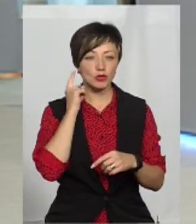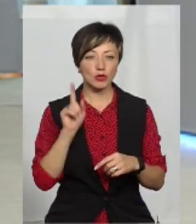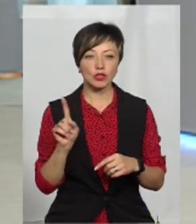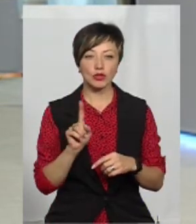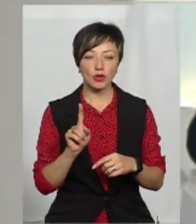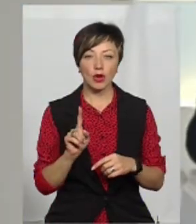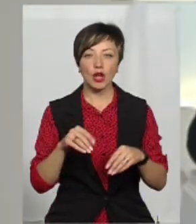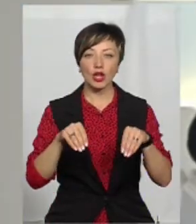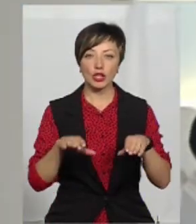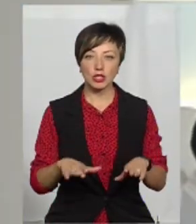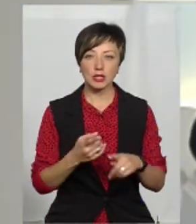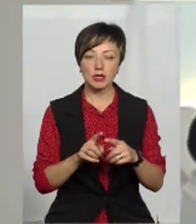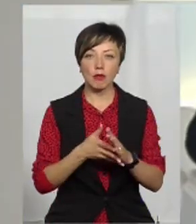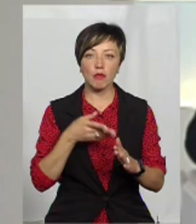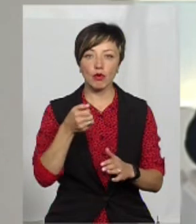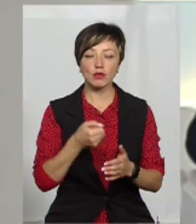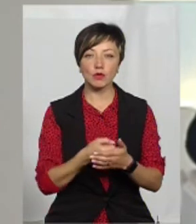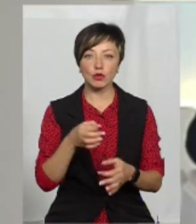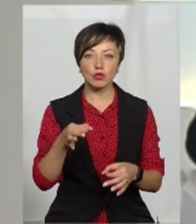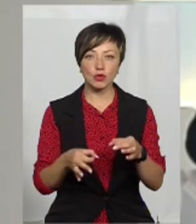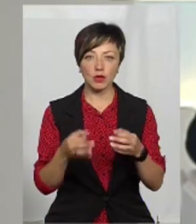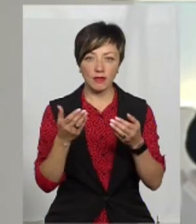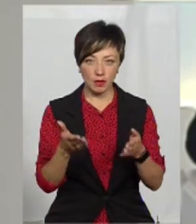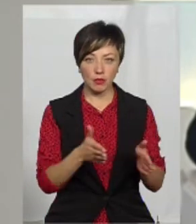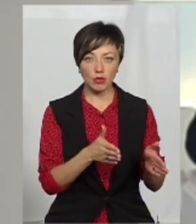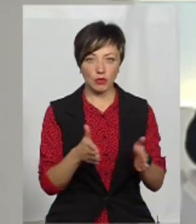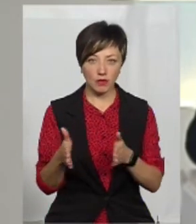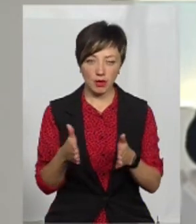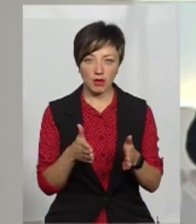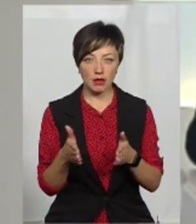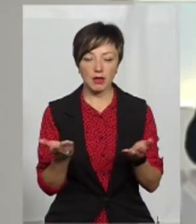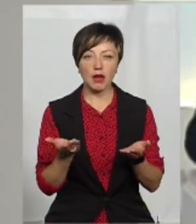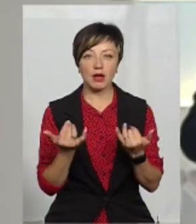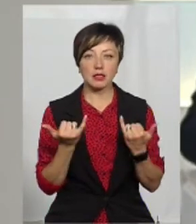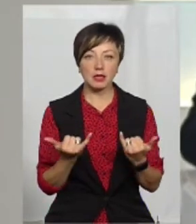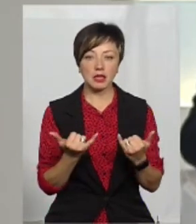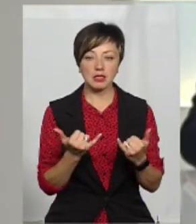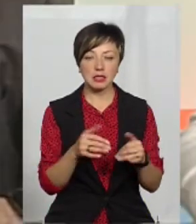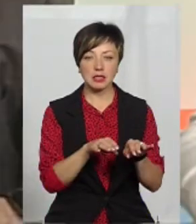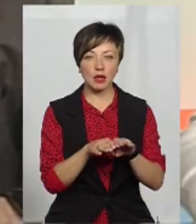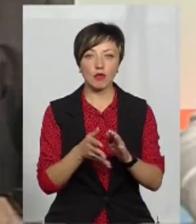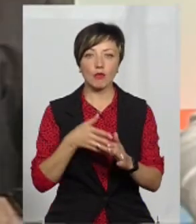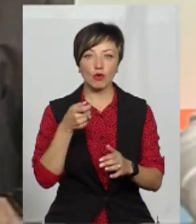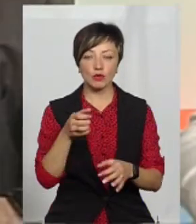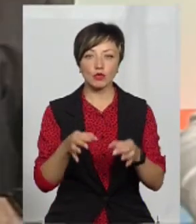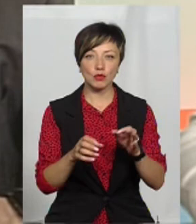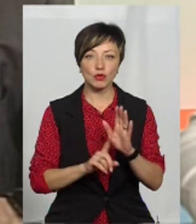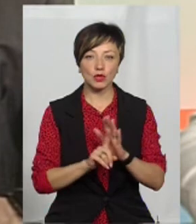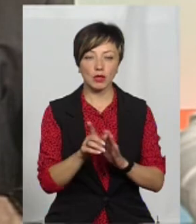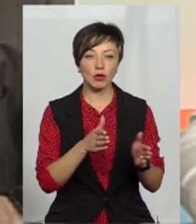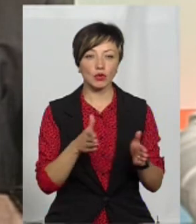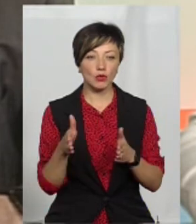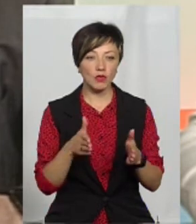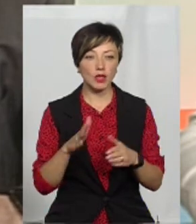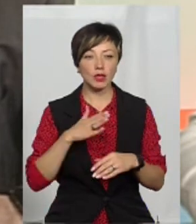що одним із рішень – це позов до суду. Ви його підготували, готуєте? Яка зараз стадія? Позов до суду ми вже почали